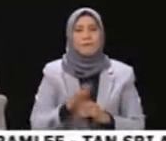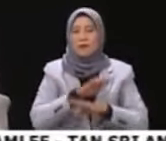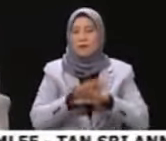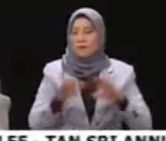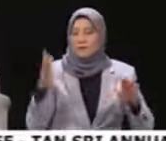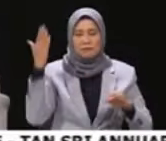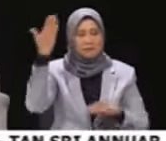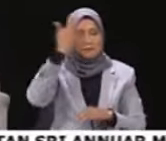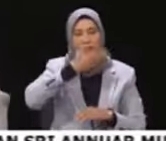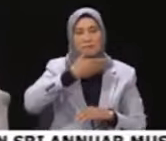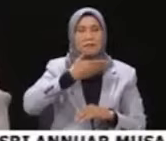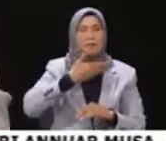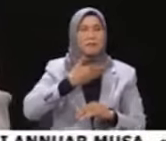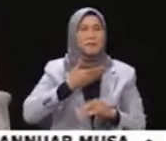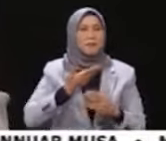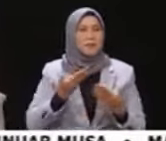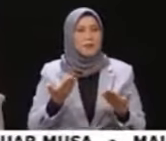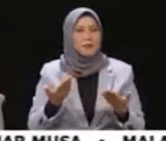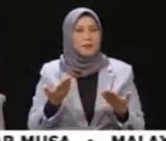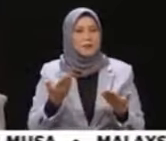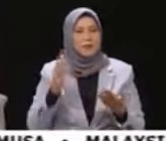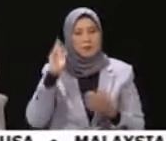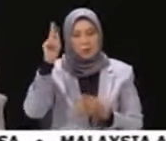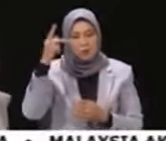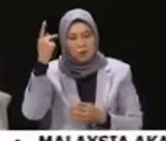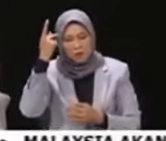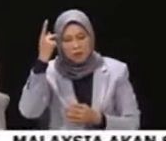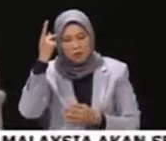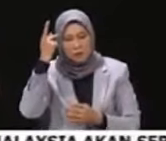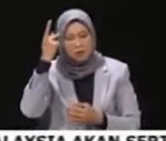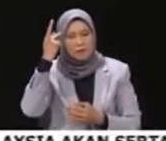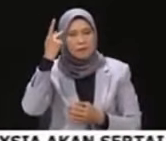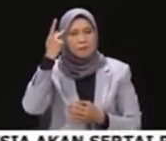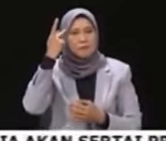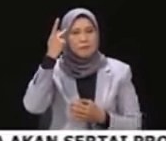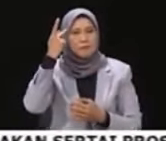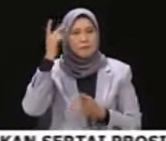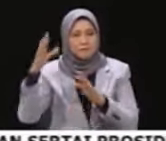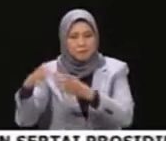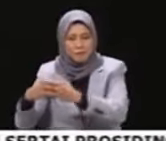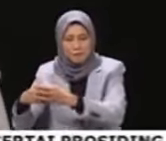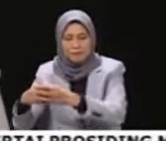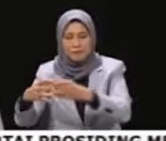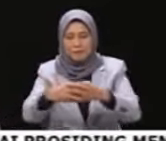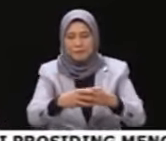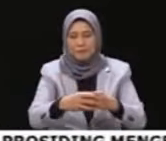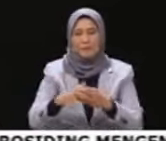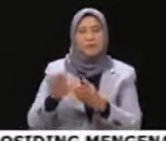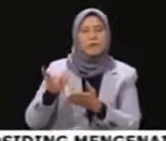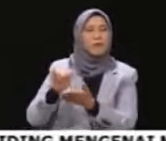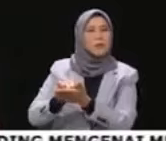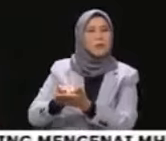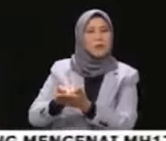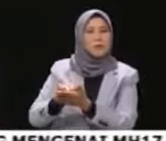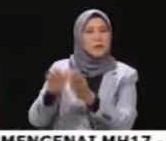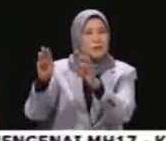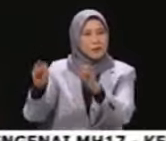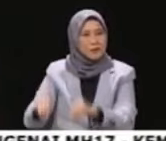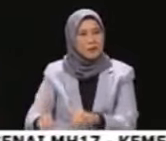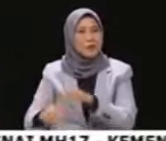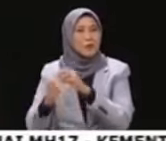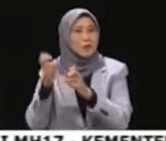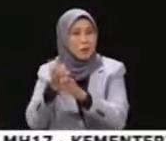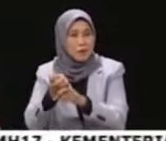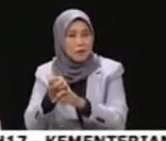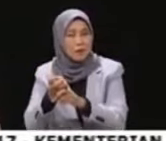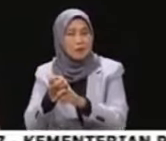dan buta dari segi apa politik. Maknanya kita mesti menganggap itu adalah manusia yang susah. Maka perlu kita